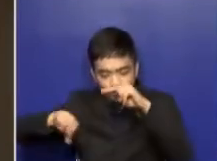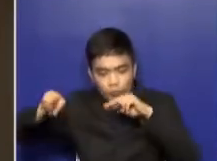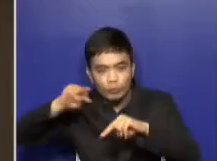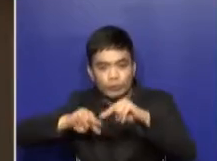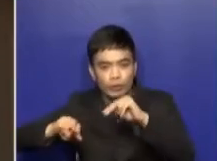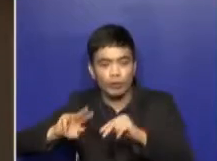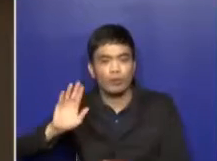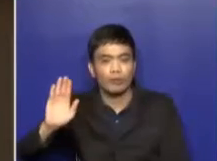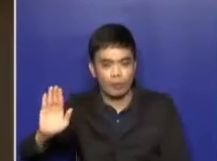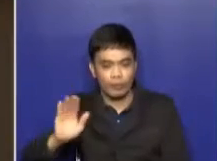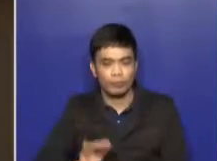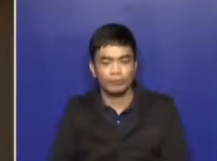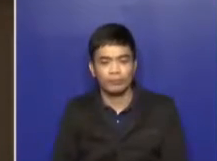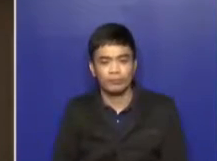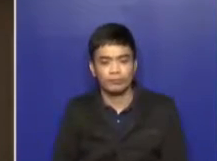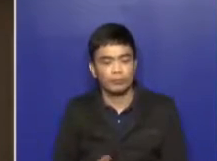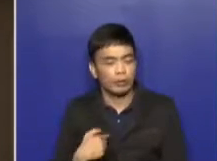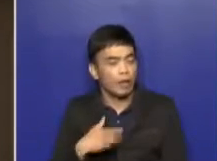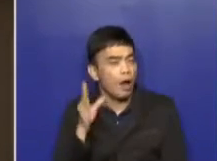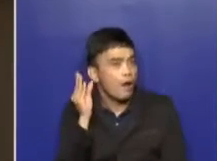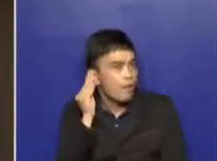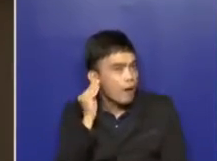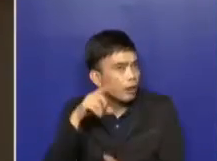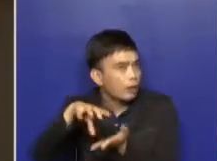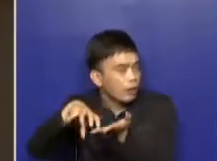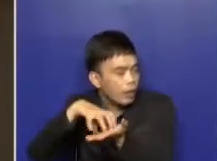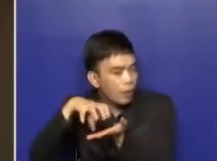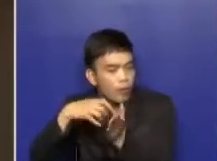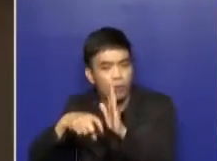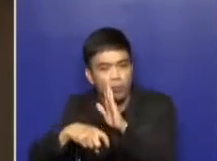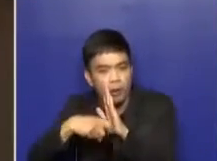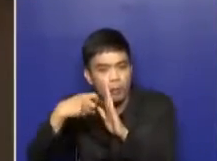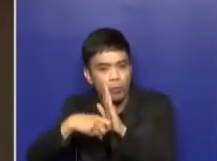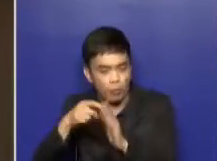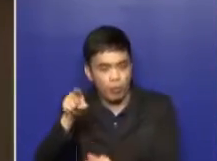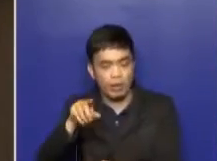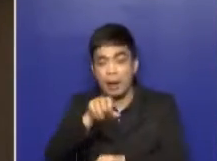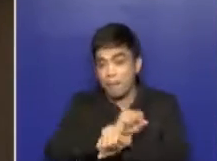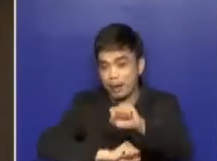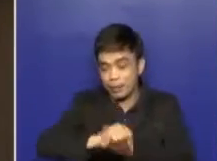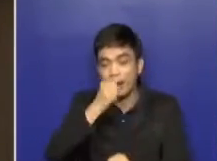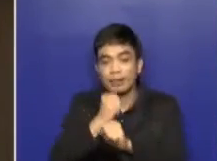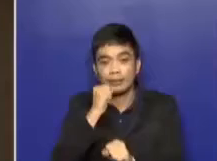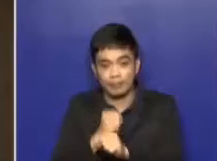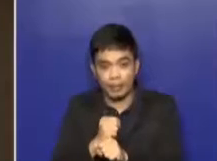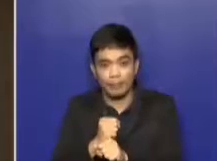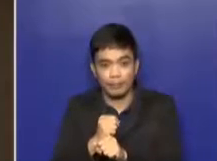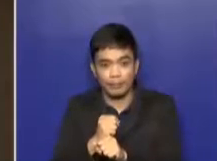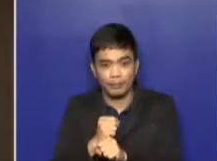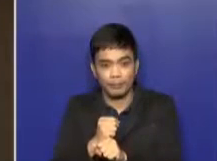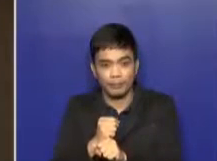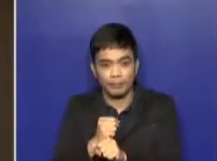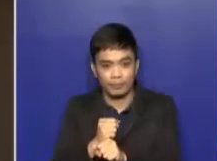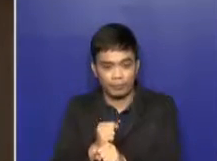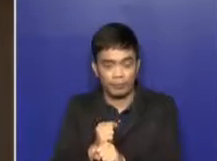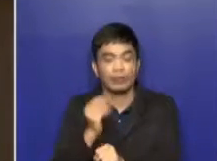เองฟังท่านให้เหตุผลเนี่ยนะเป็นท่านเป็นผู้ปฏิบัตินะครับฐานะเป็นท่